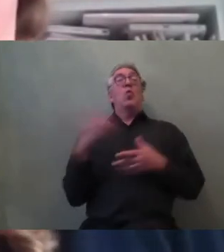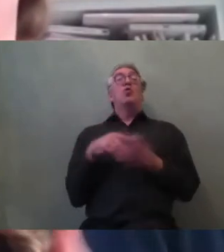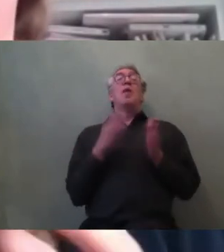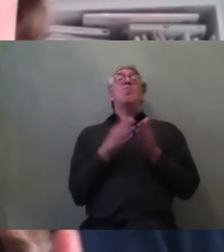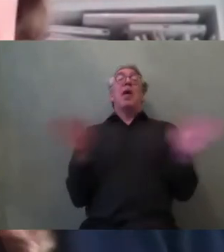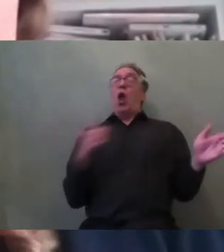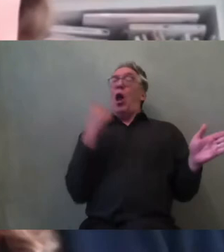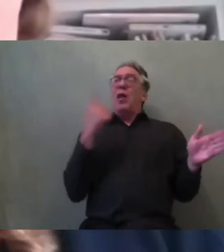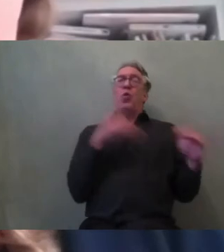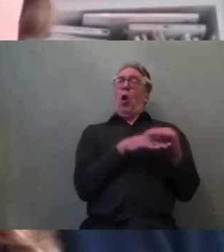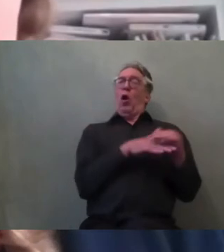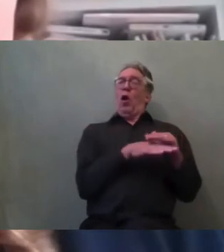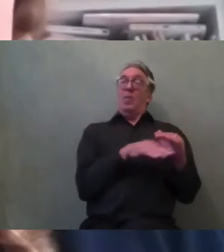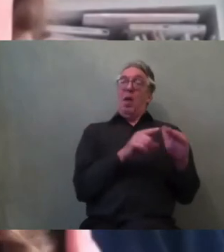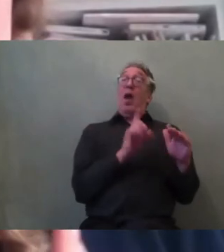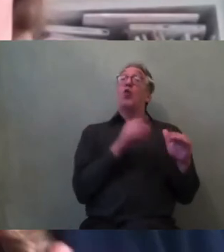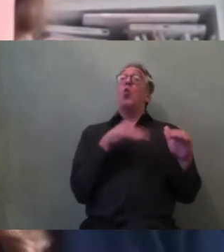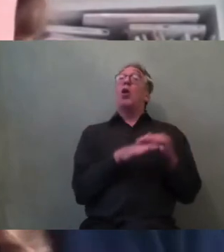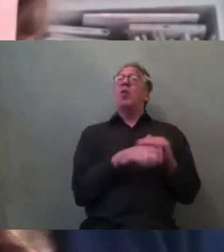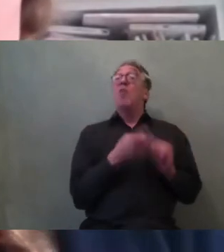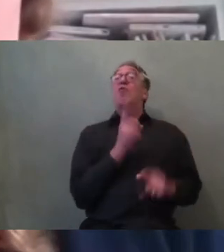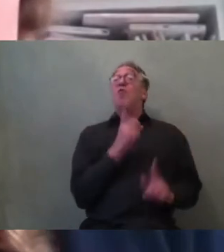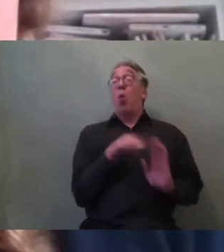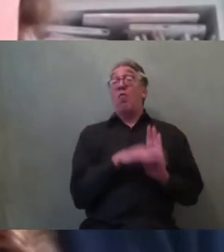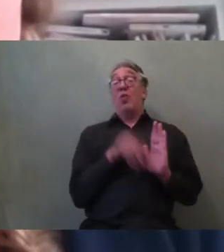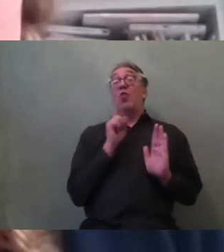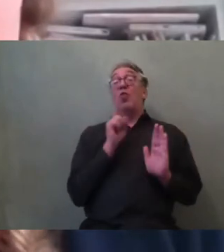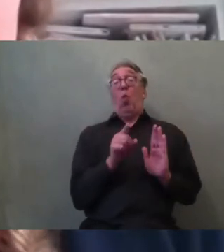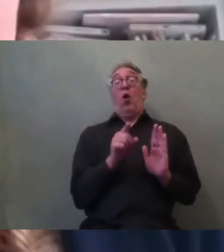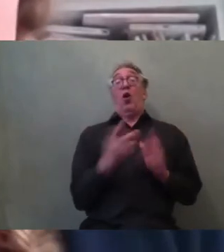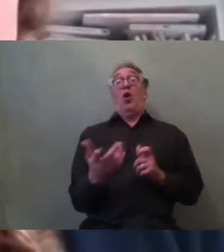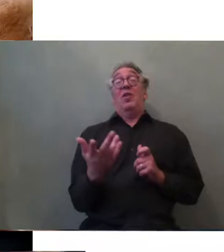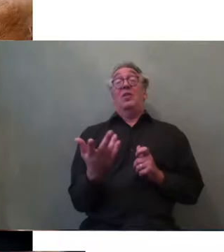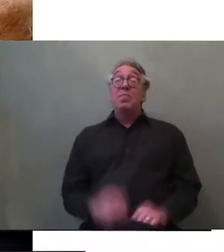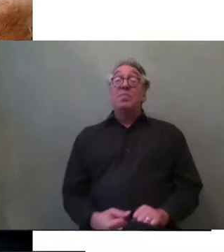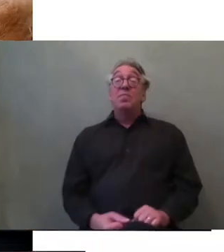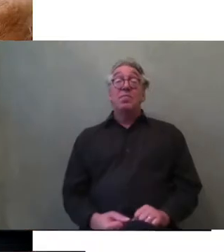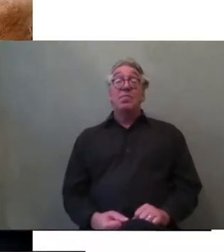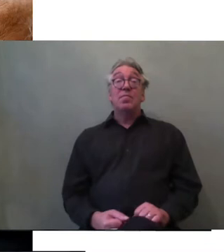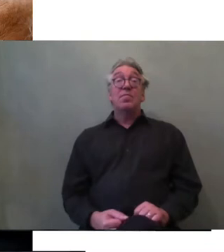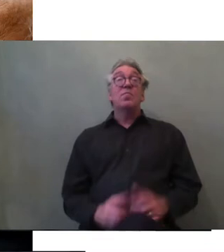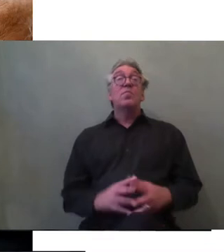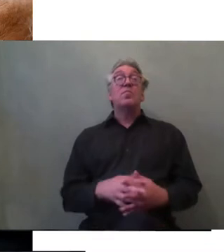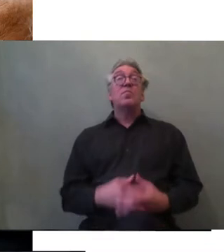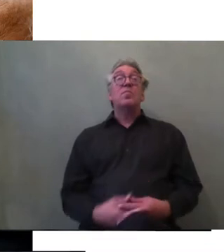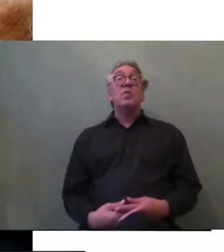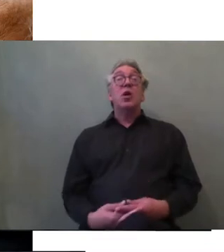maar toegankelijkheid is wel de voorwaarde om überhaupt toegankelijk te kunnen zijn. Alles begint